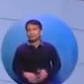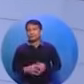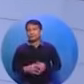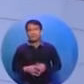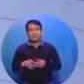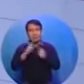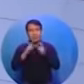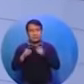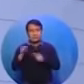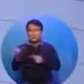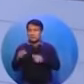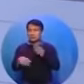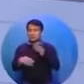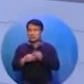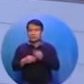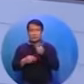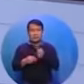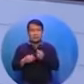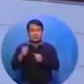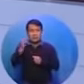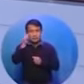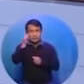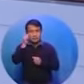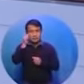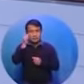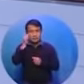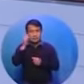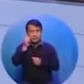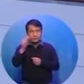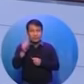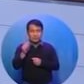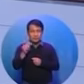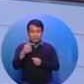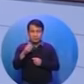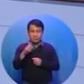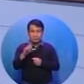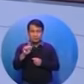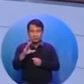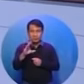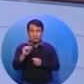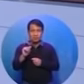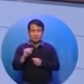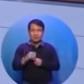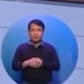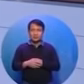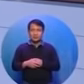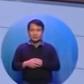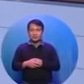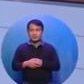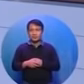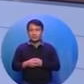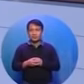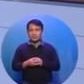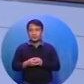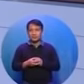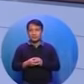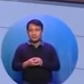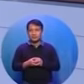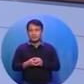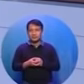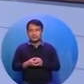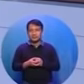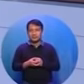Makausap po natin si Angelica Moquet. Tama bang pronunciation ko sa last name mo, ma'am? Moquet o